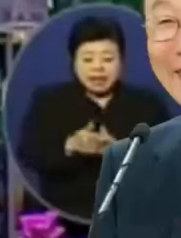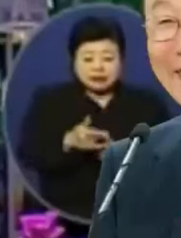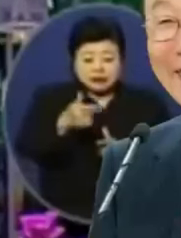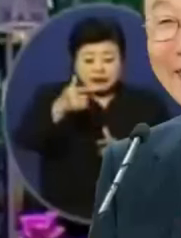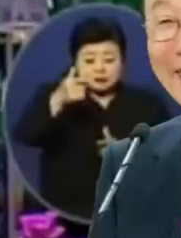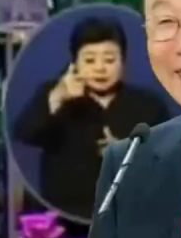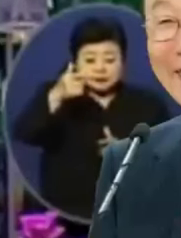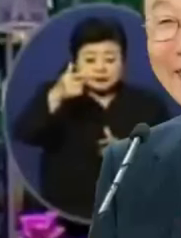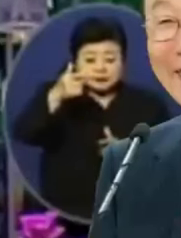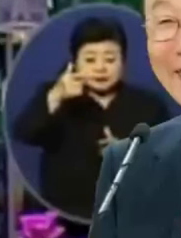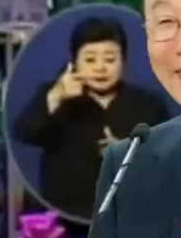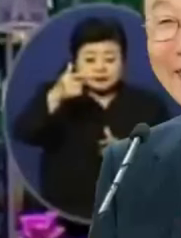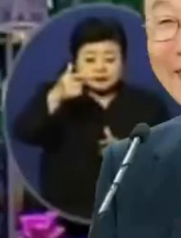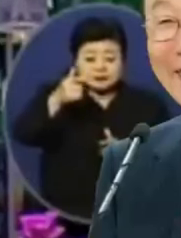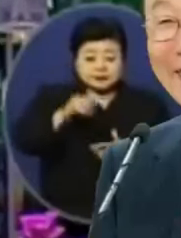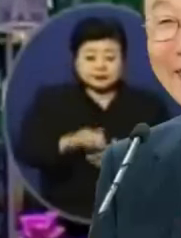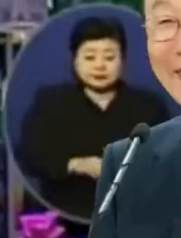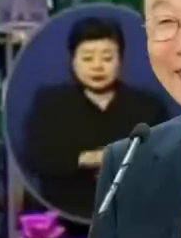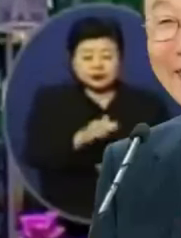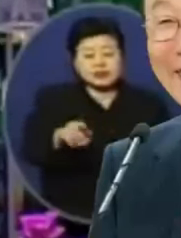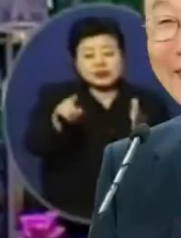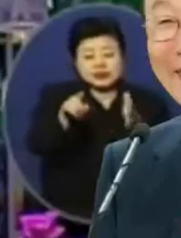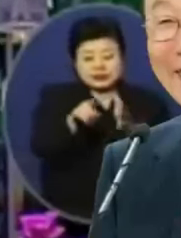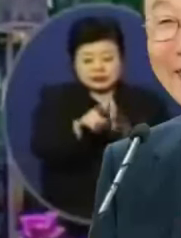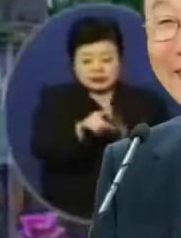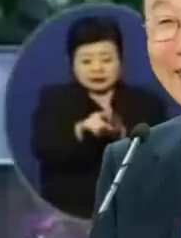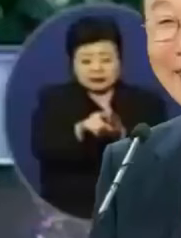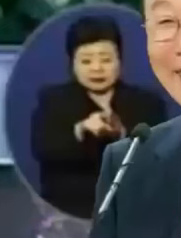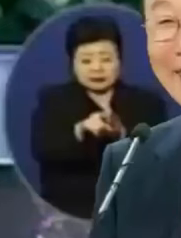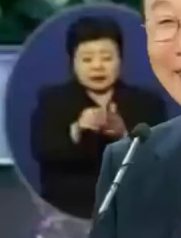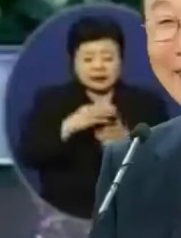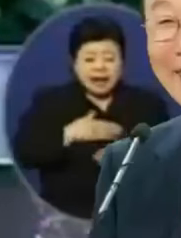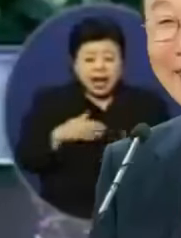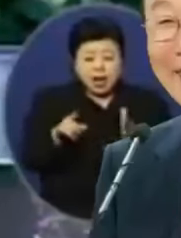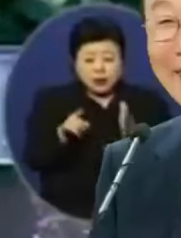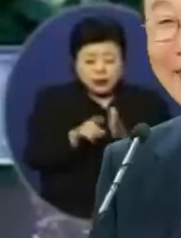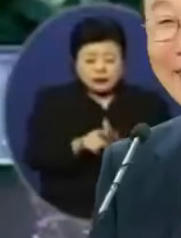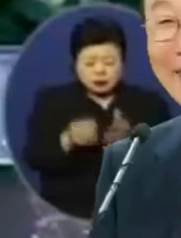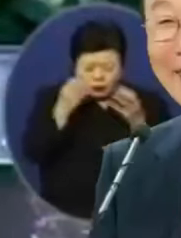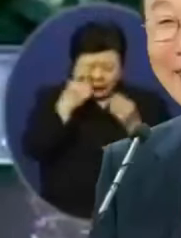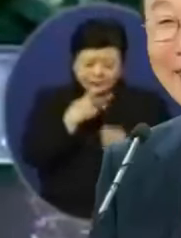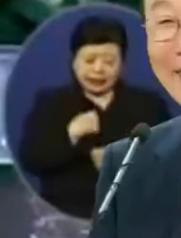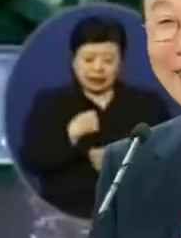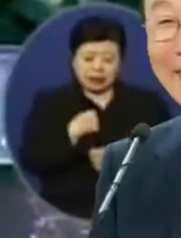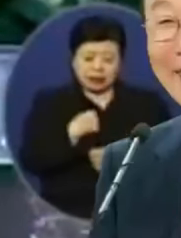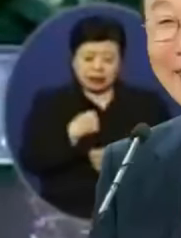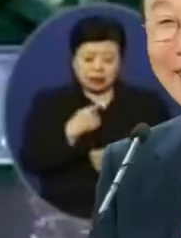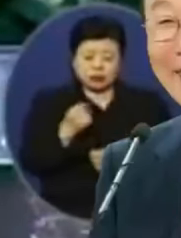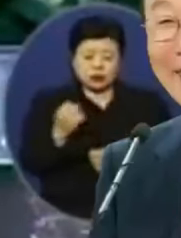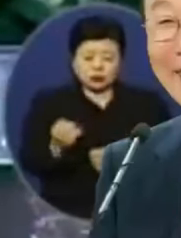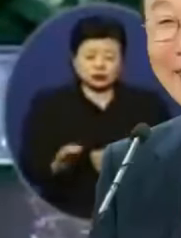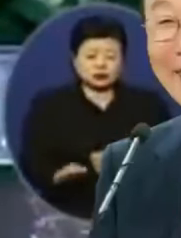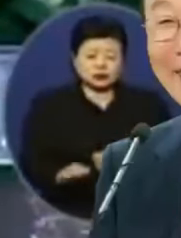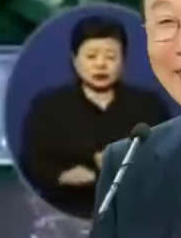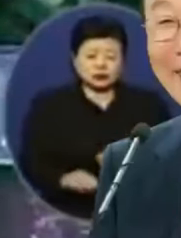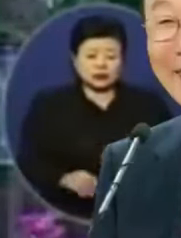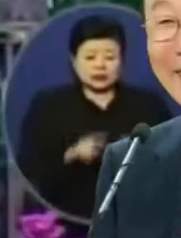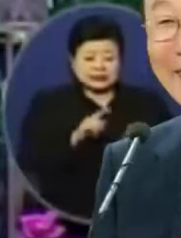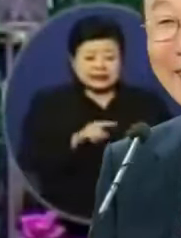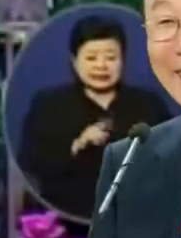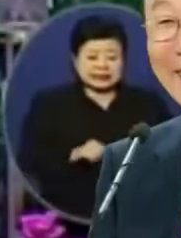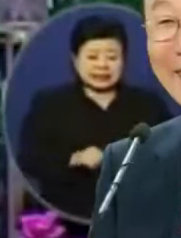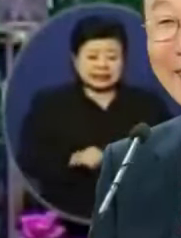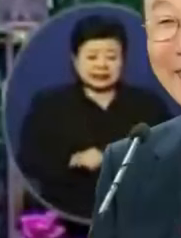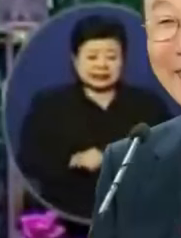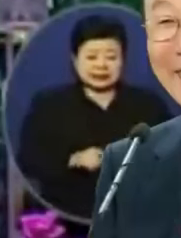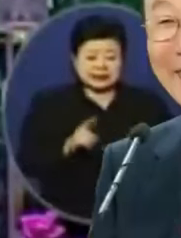예수님께서는 우리 위해서 나 위해서 고난당했기 때문에 고린도후서 4장 10절로 11절 같이